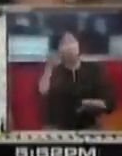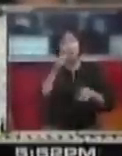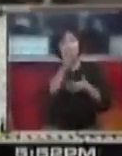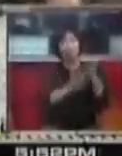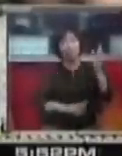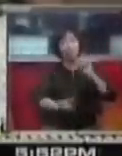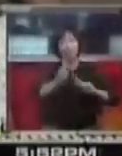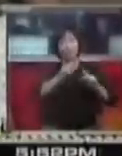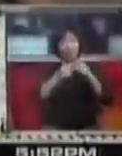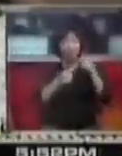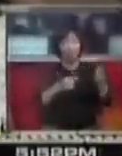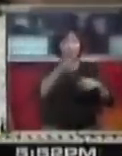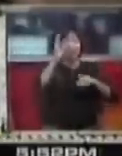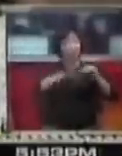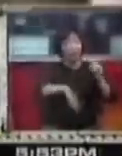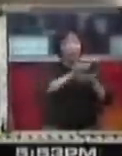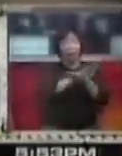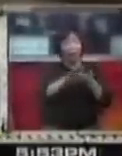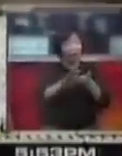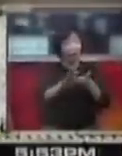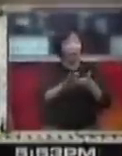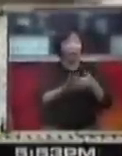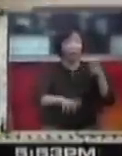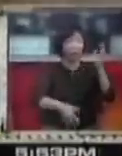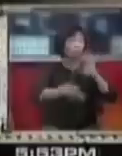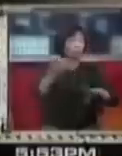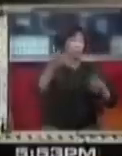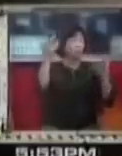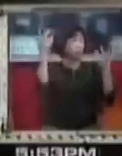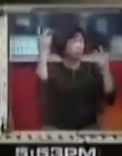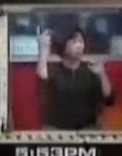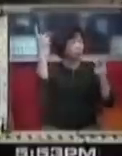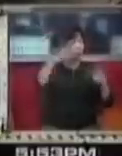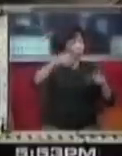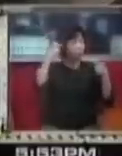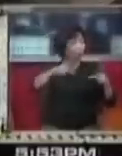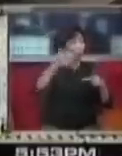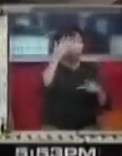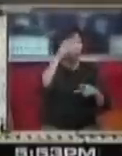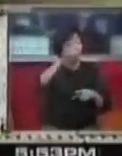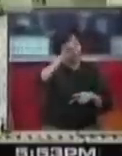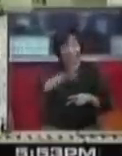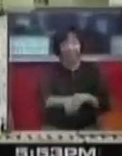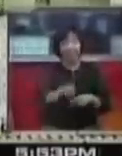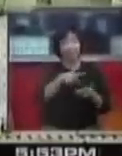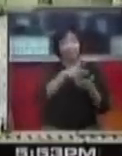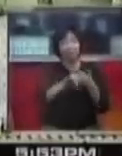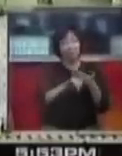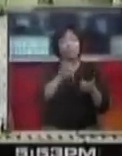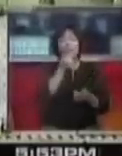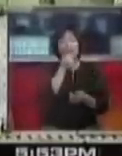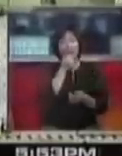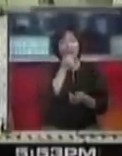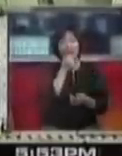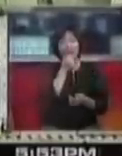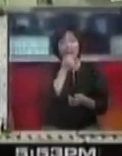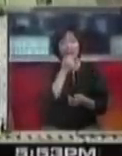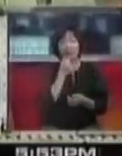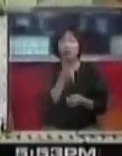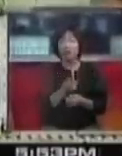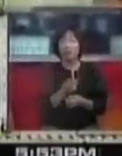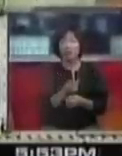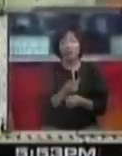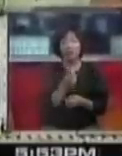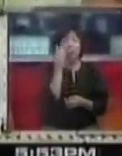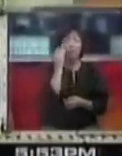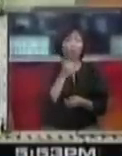sa ilang residente, imbis na ginhawa, perwisyo ang kanilang napala dahil sa proyekto. Eh sa akin nila, kinapos-dapos